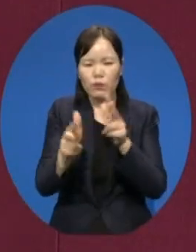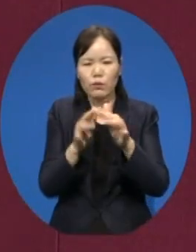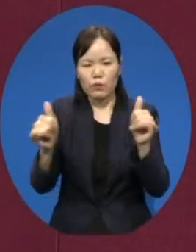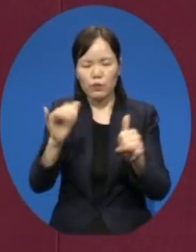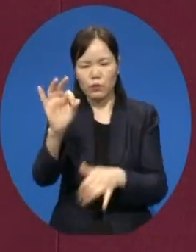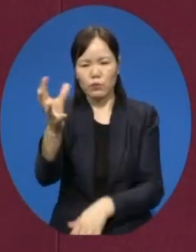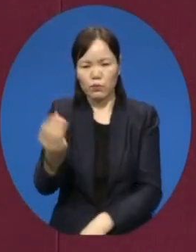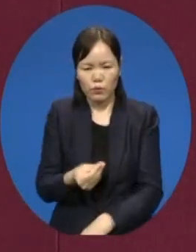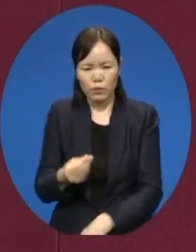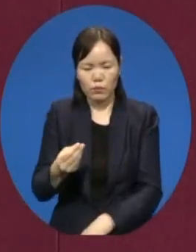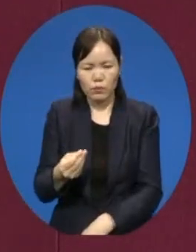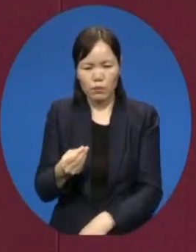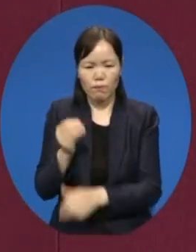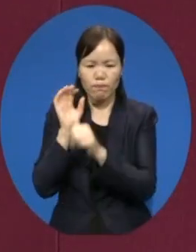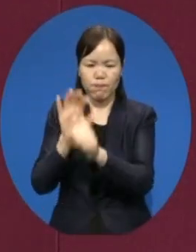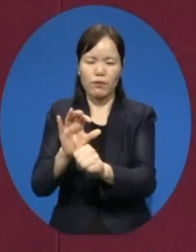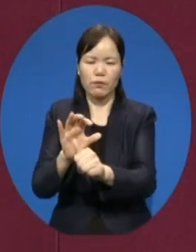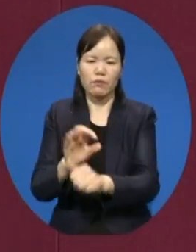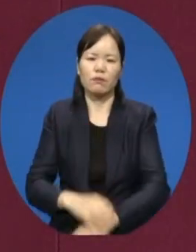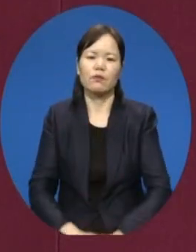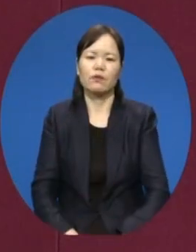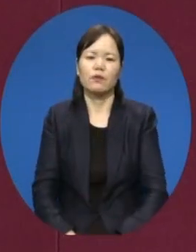꽁꽁 묶어버렸습니다.